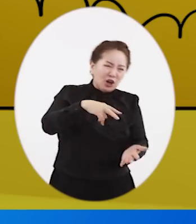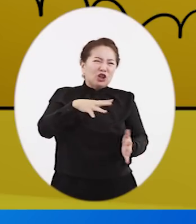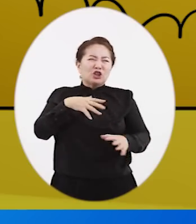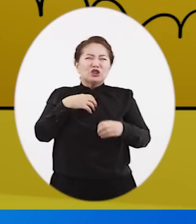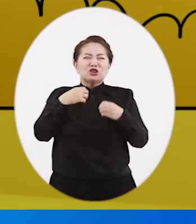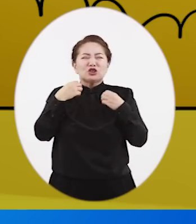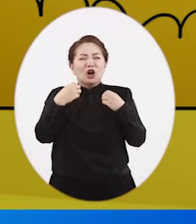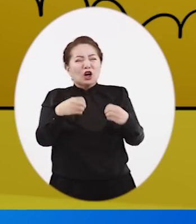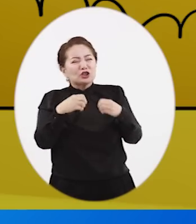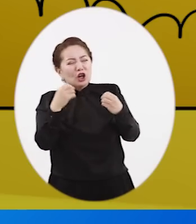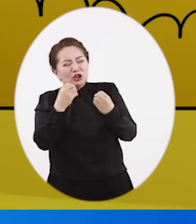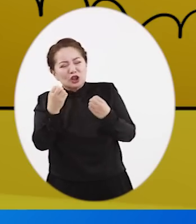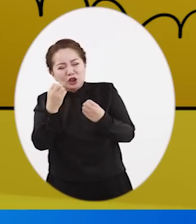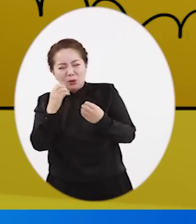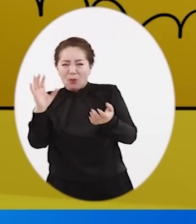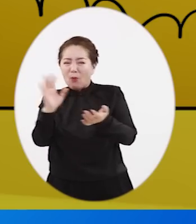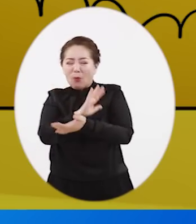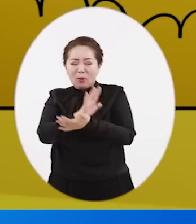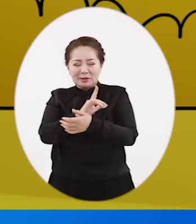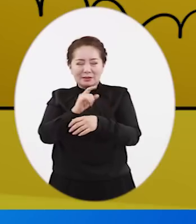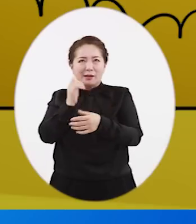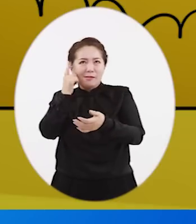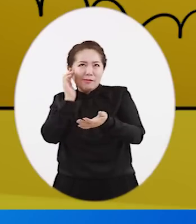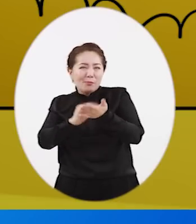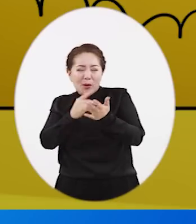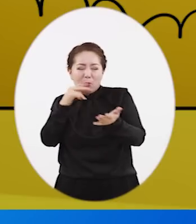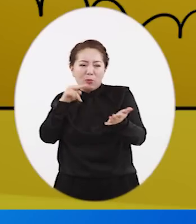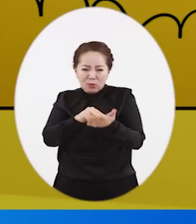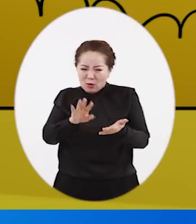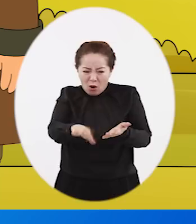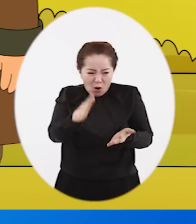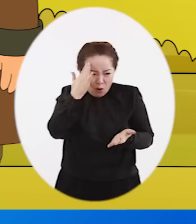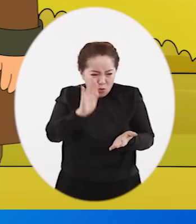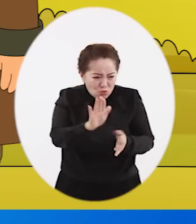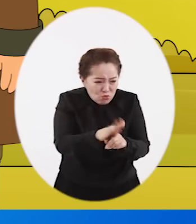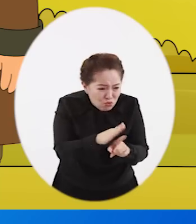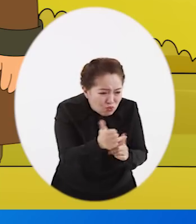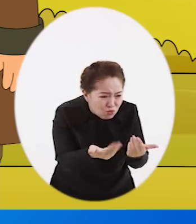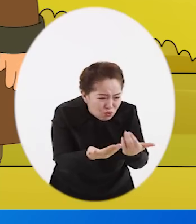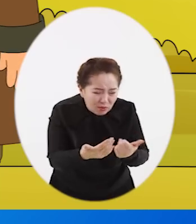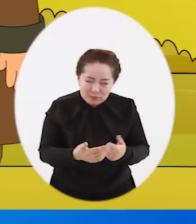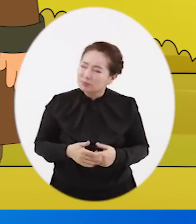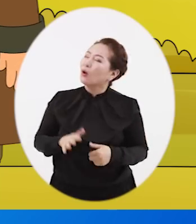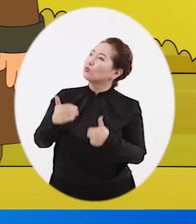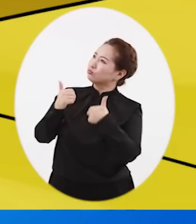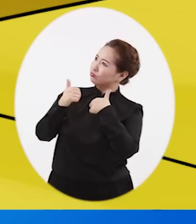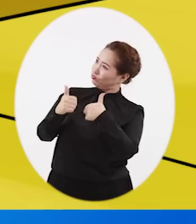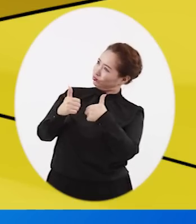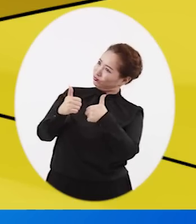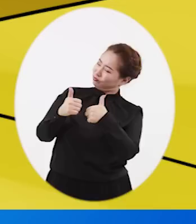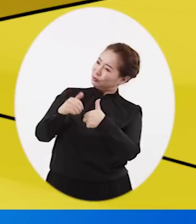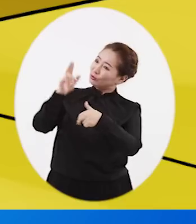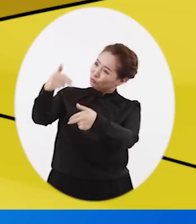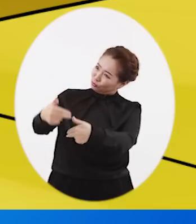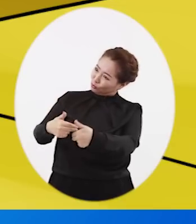Йоо. Хурдтай жоохон тооцоог буучлаа. Яна, өвөө та зүгээр үү? Зүгээр дээ басар минь. Чиний